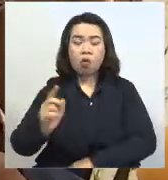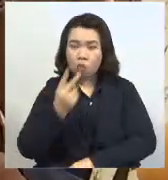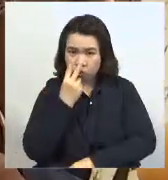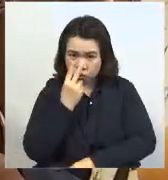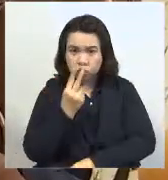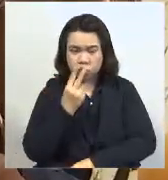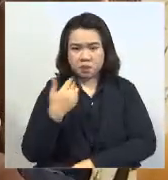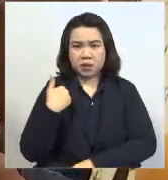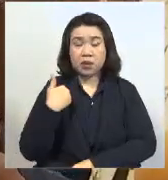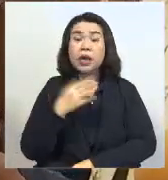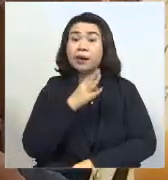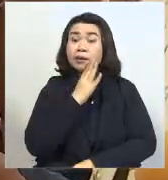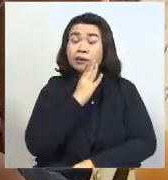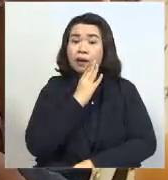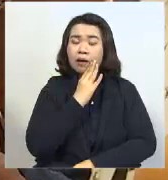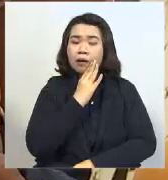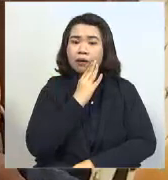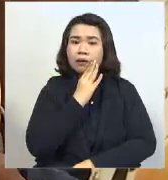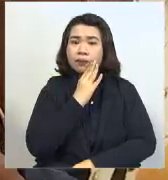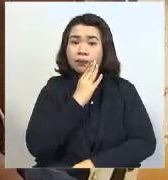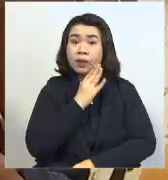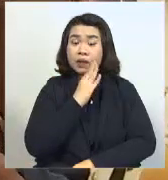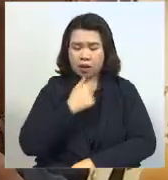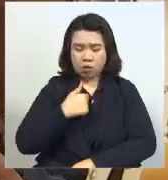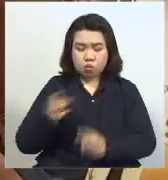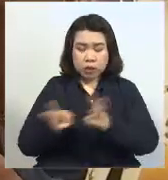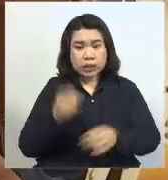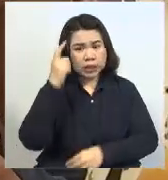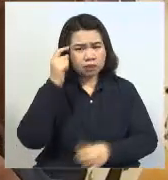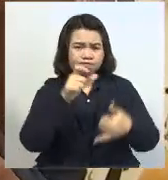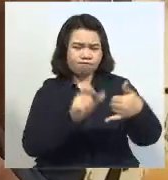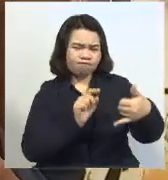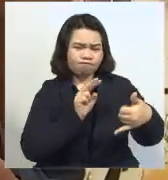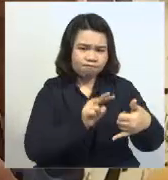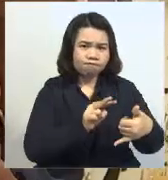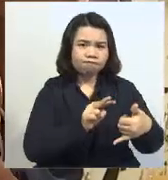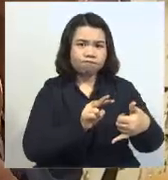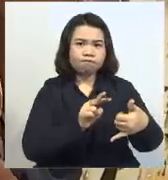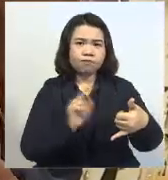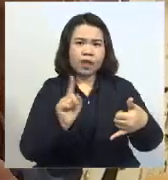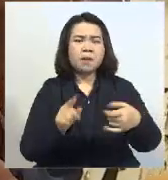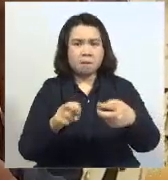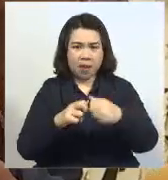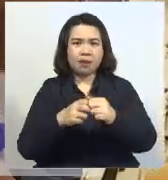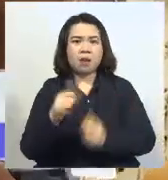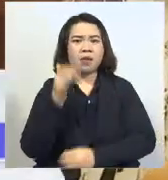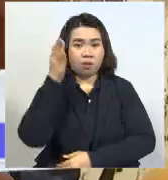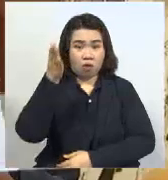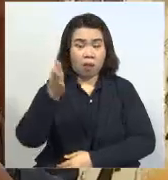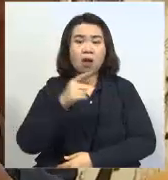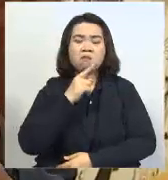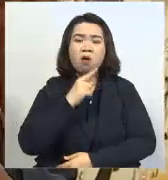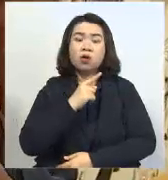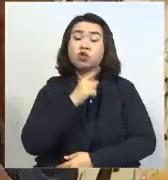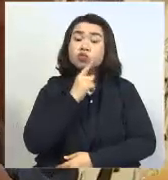ต้องดูนะฮะว่าถ้าบางทีเราจะทำอย่างใดอย่างหนึ่งหรือฟิกไปเลยเดี๋ยวมันจะเป็นปัญหานะครับการพักโท